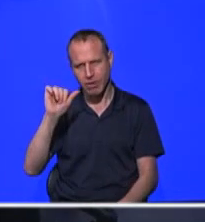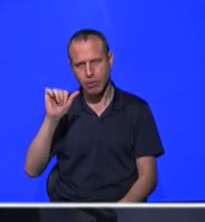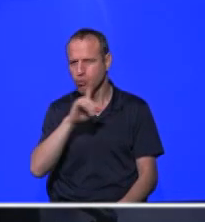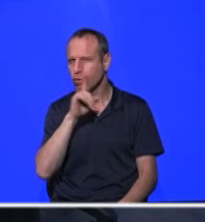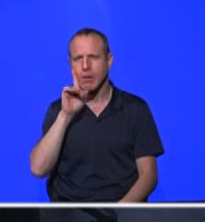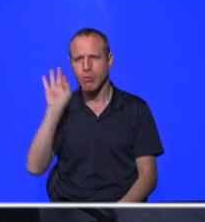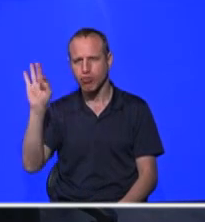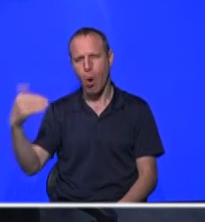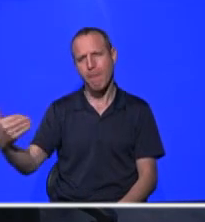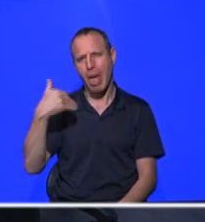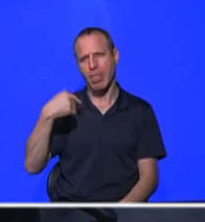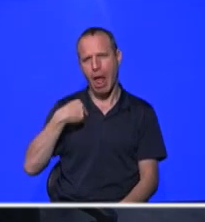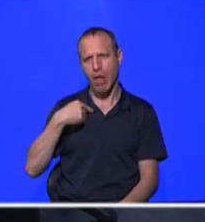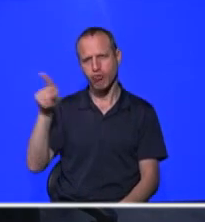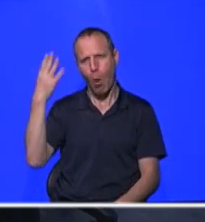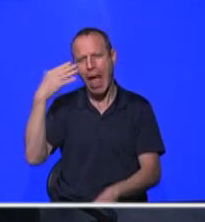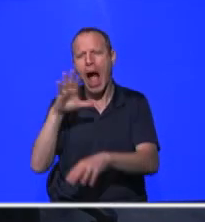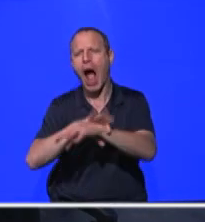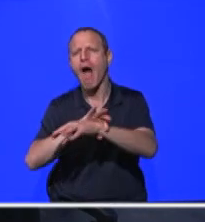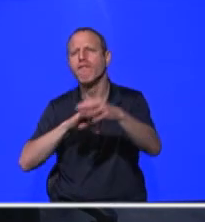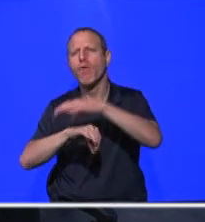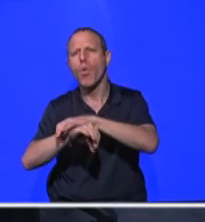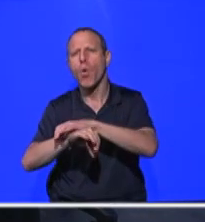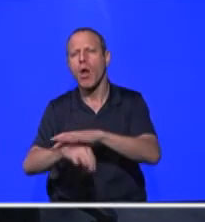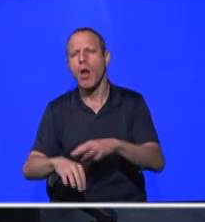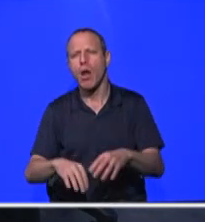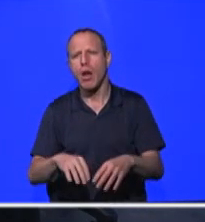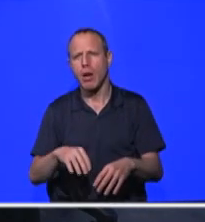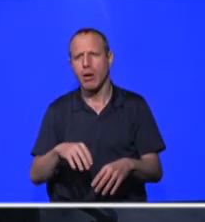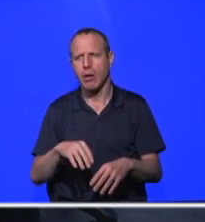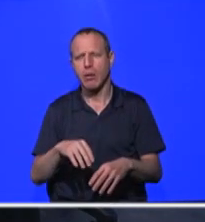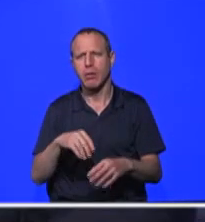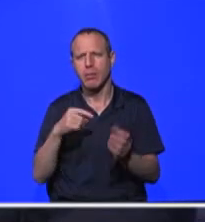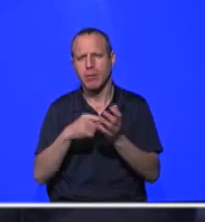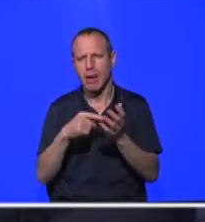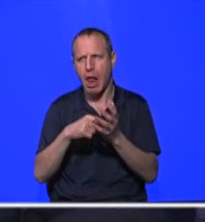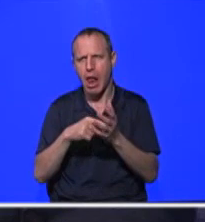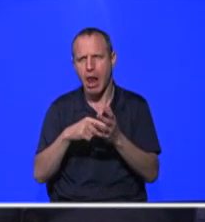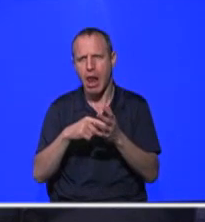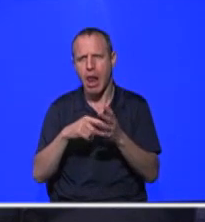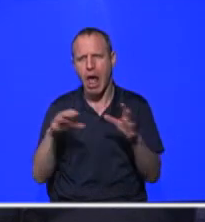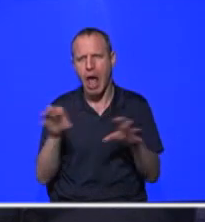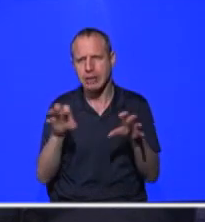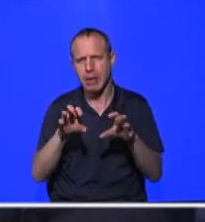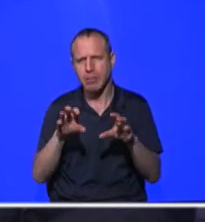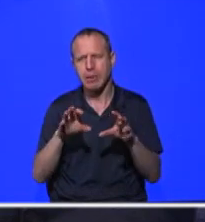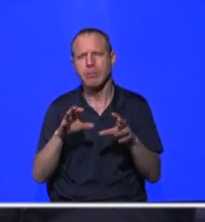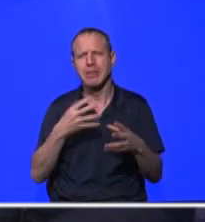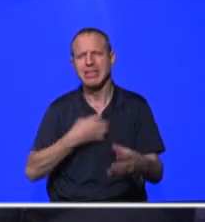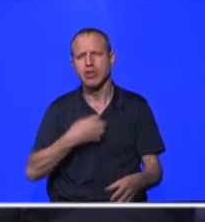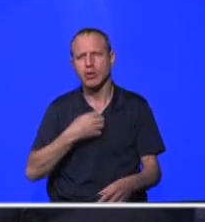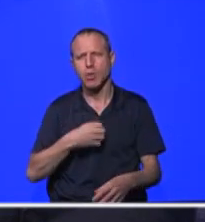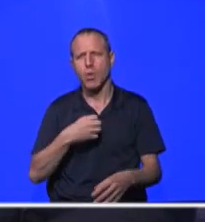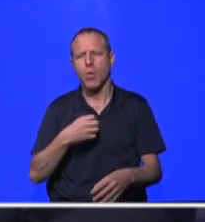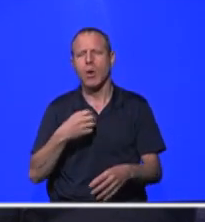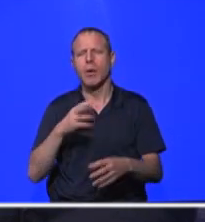כשאימא שלו פנתה אליי כשהוא היה כבול, על כללה שהוא מעצבים מתסכול, איך שהוא קרא לו עם איזה סוער. הוא היה כבול